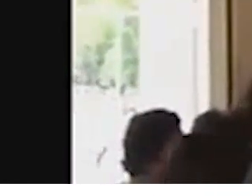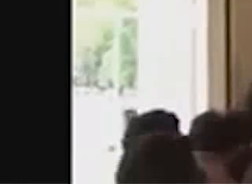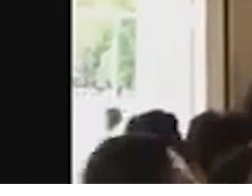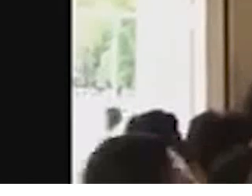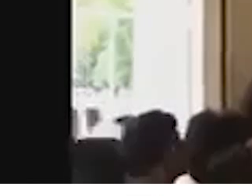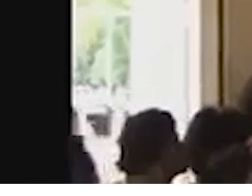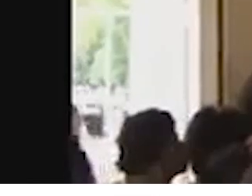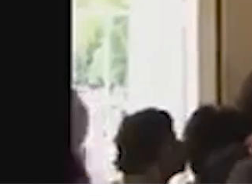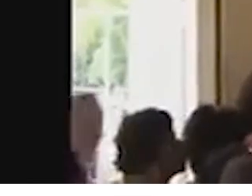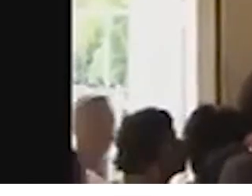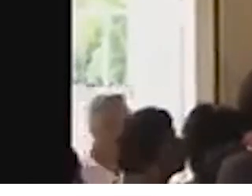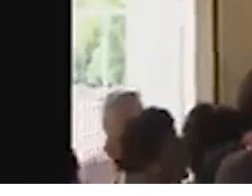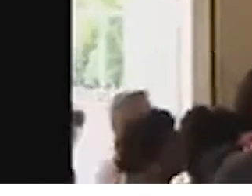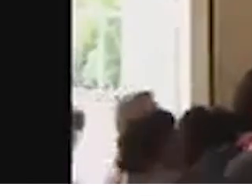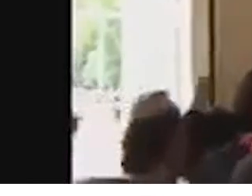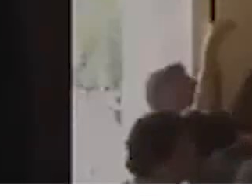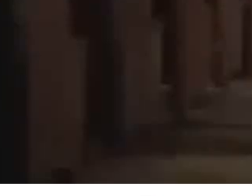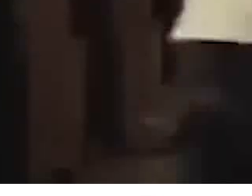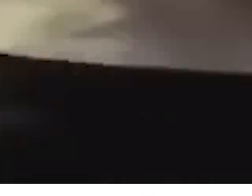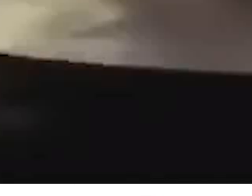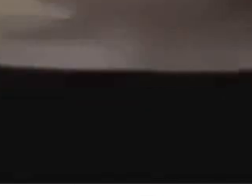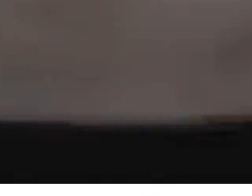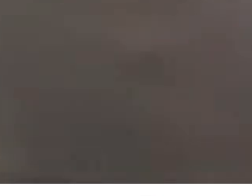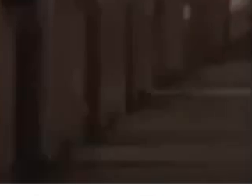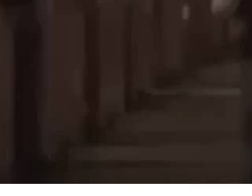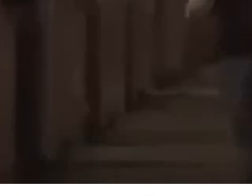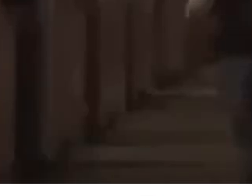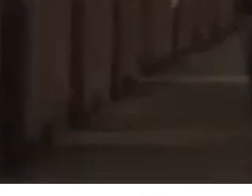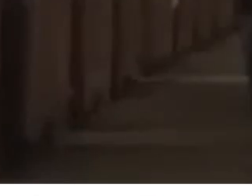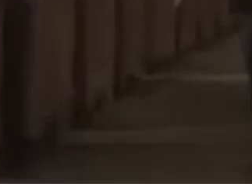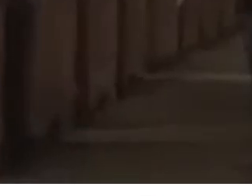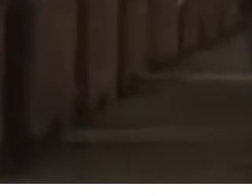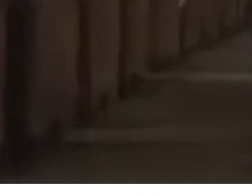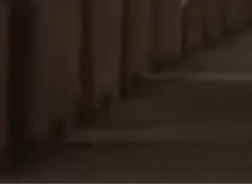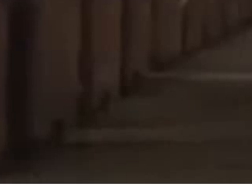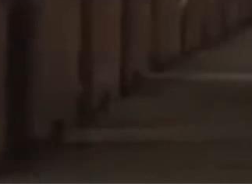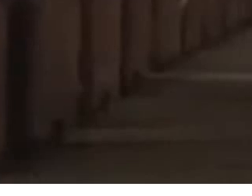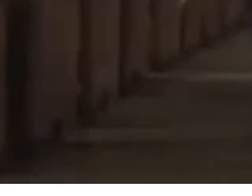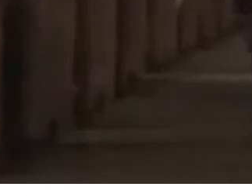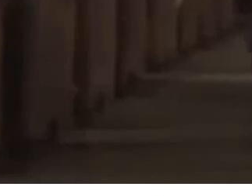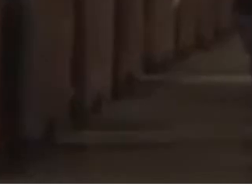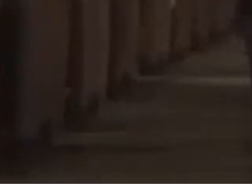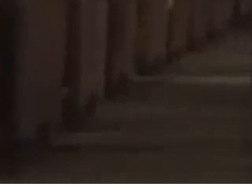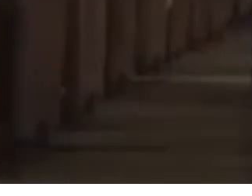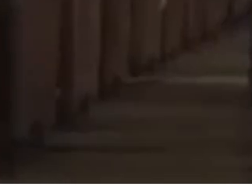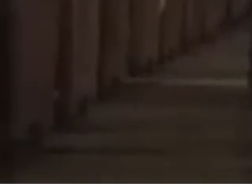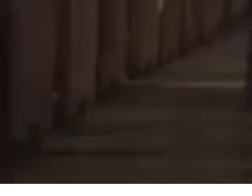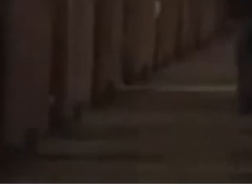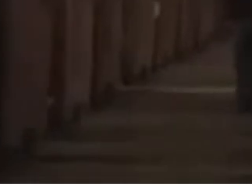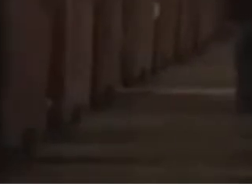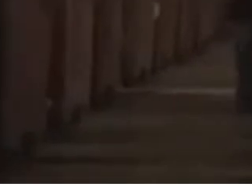Nananalangin ka ba sa retrato ng tatay mo? Yung mga palusot ninyo, katarantaduhan niyang palusot na yan. Hindi raw